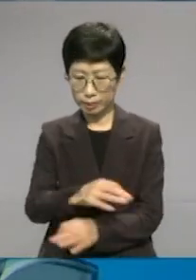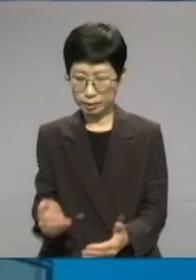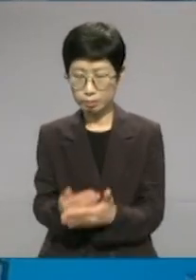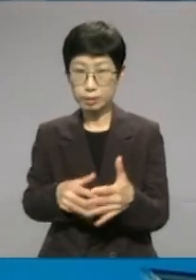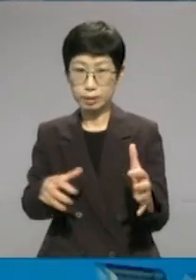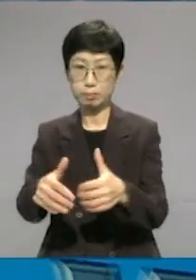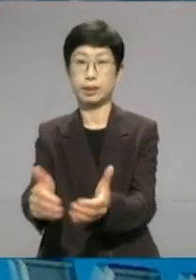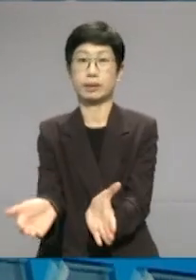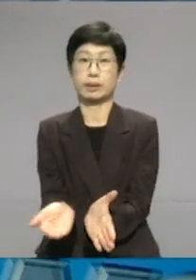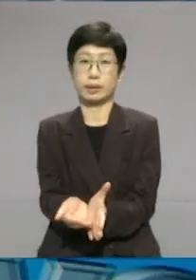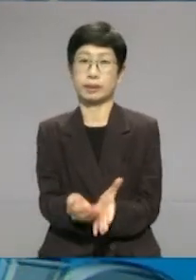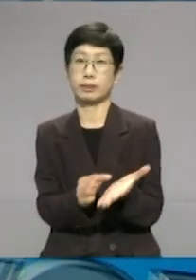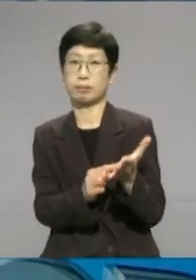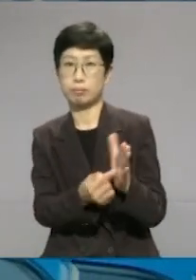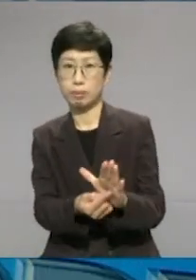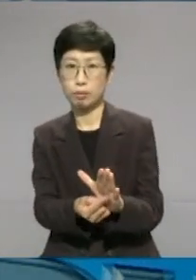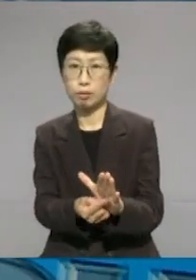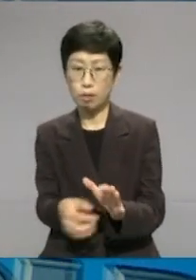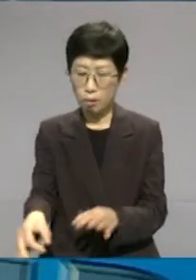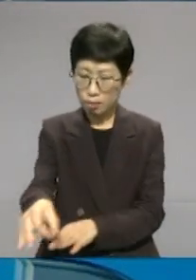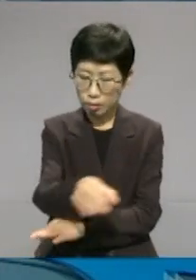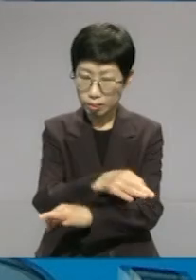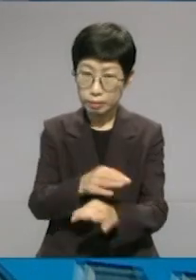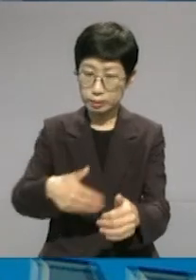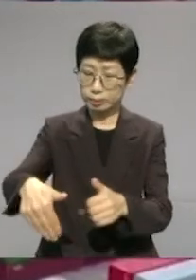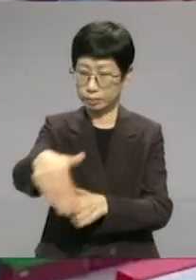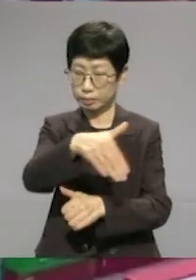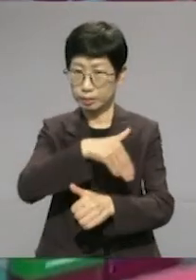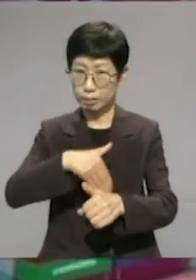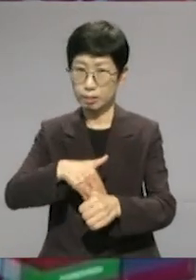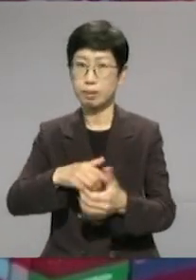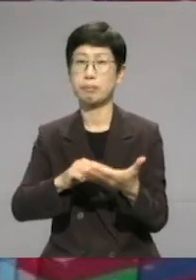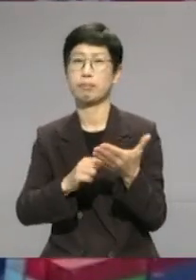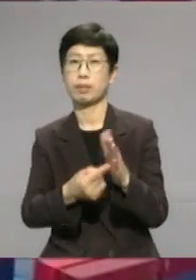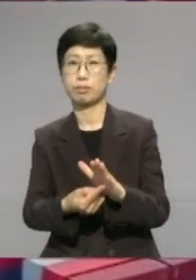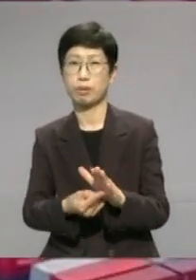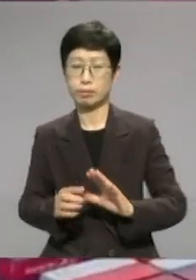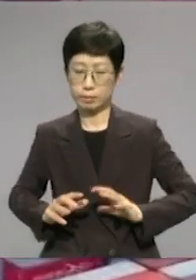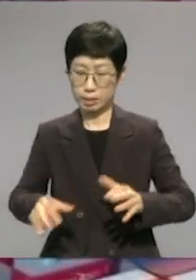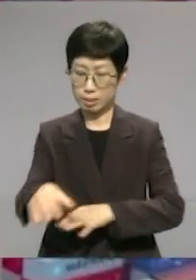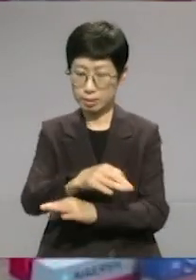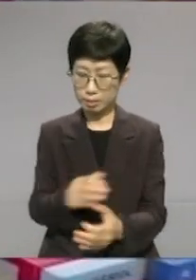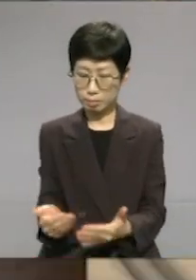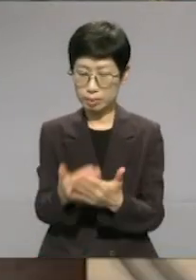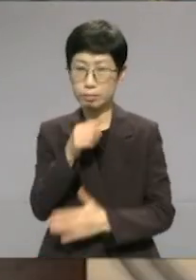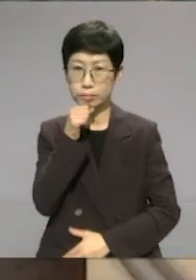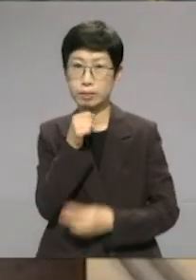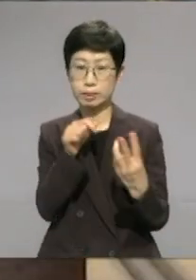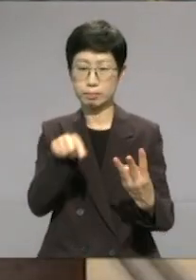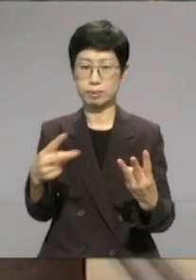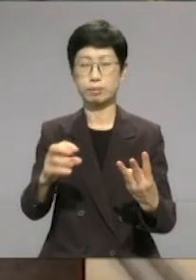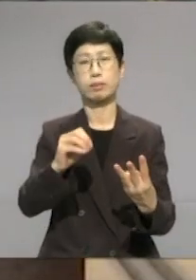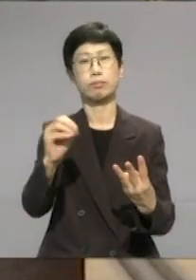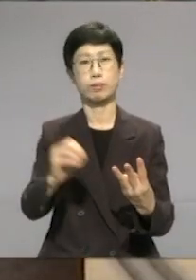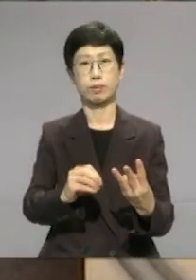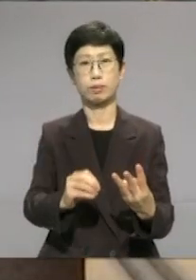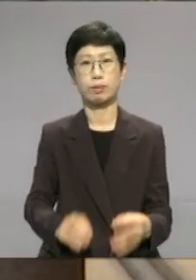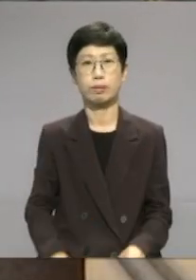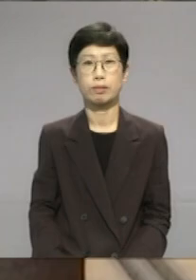경제협력개발기구 OECD가 중간 경제 전망 보고서에서 올해 세계 경제 성장률을 3.2%로